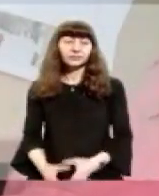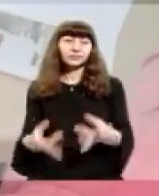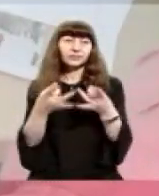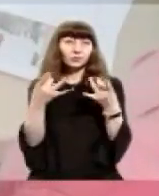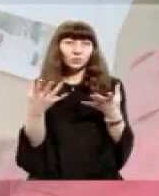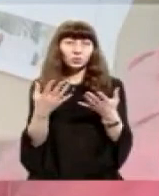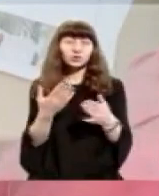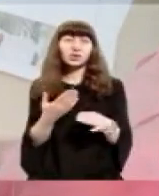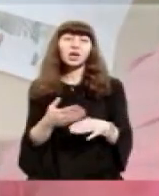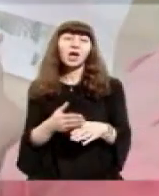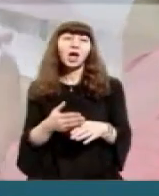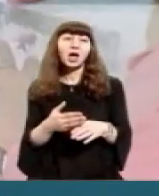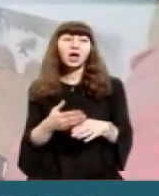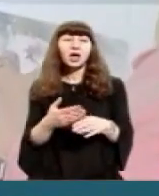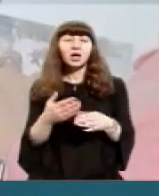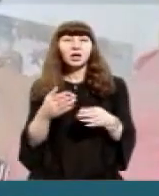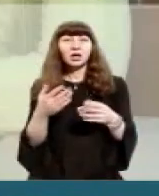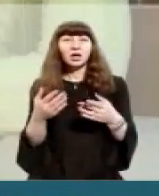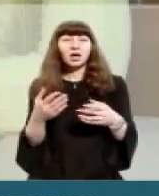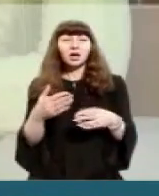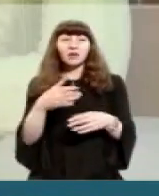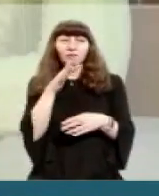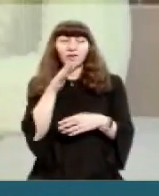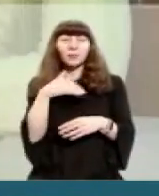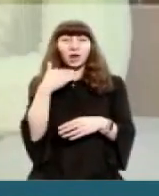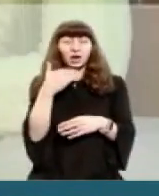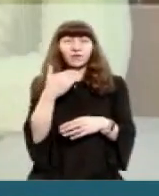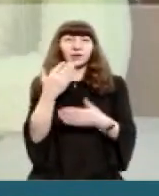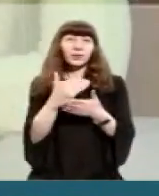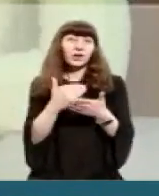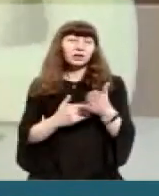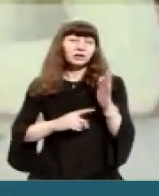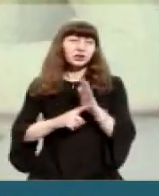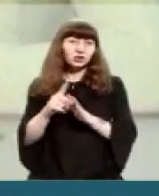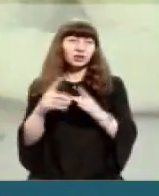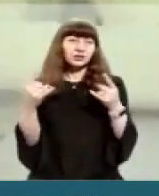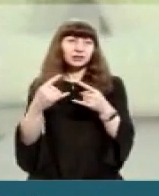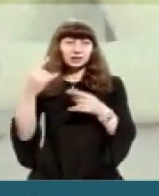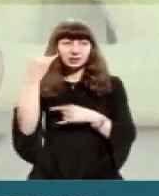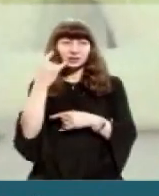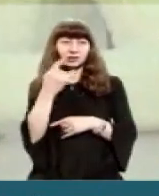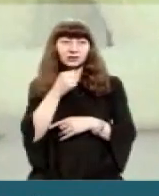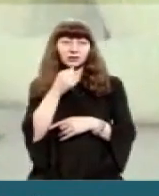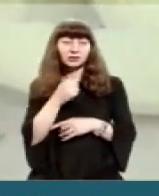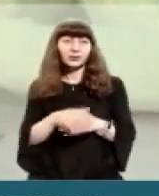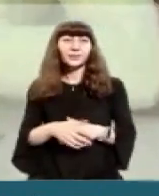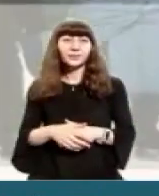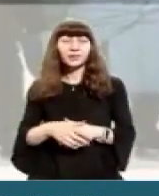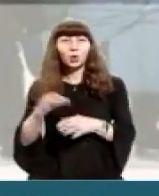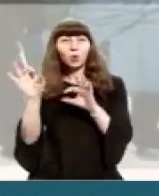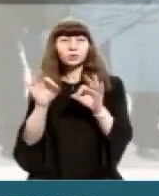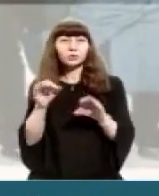Просто о сложном. Это принцип программы «Время говорить», которая стартовала в эфире нашего телеканала осенью прошлого